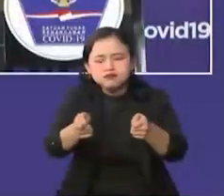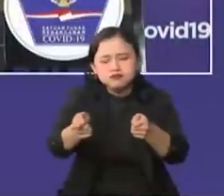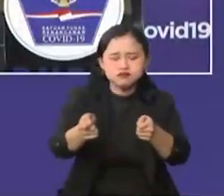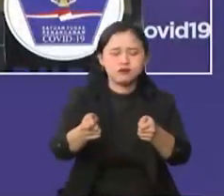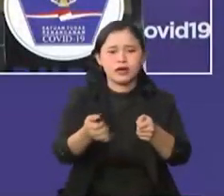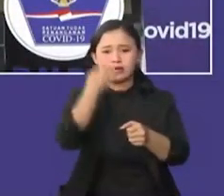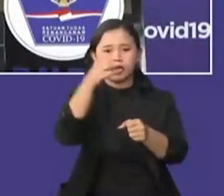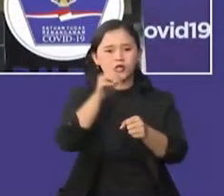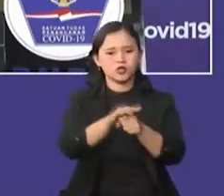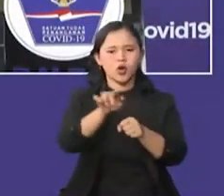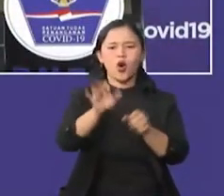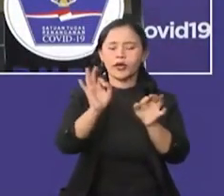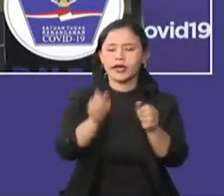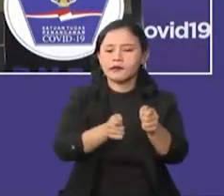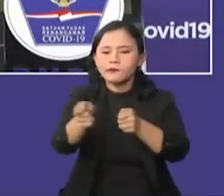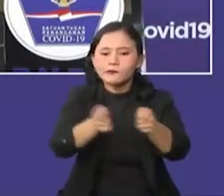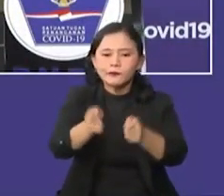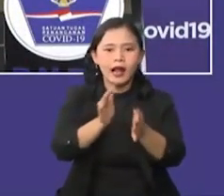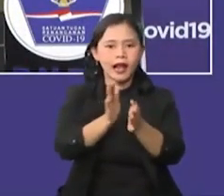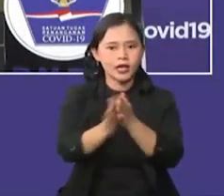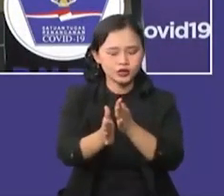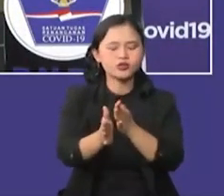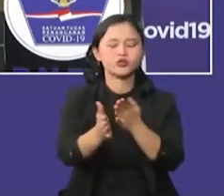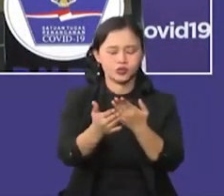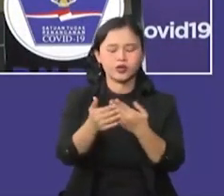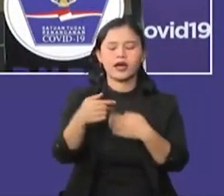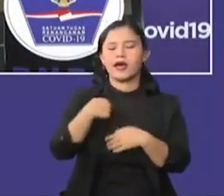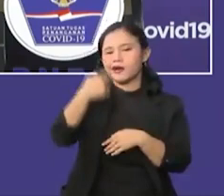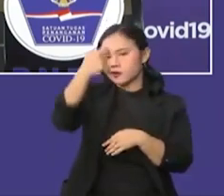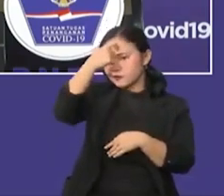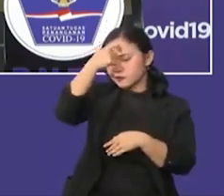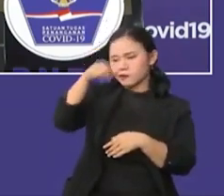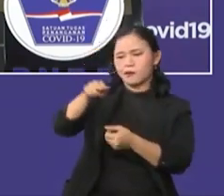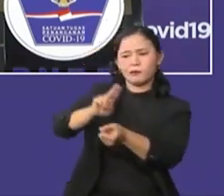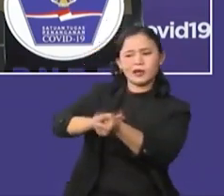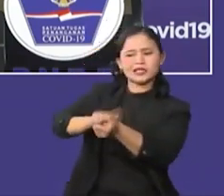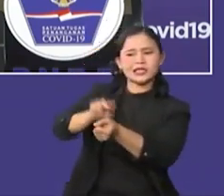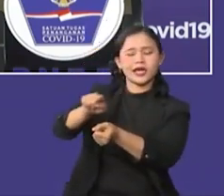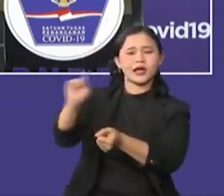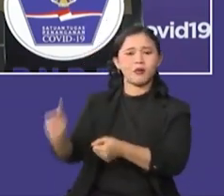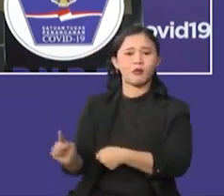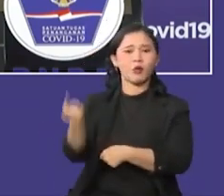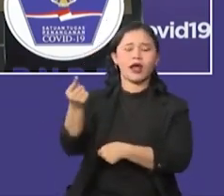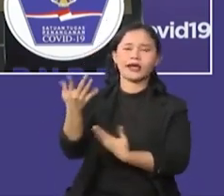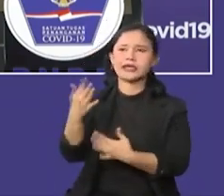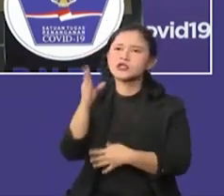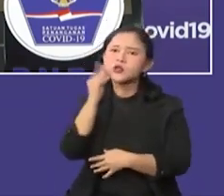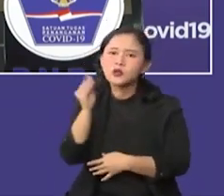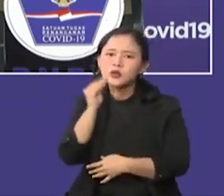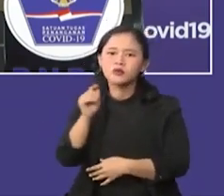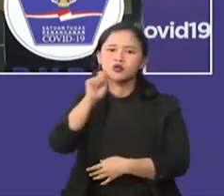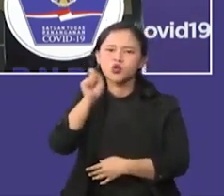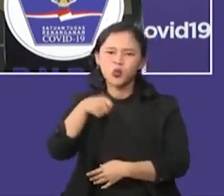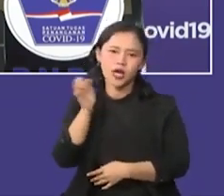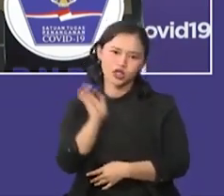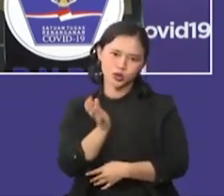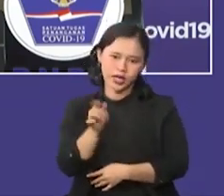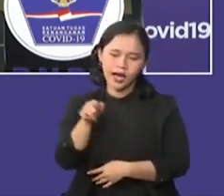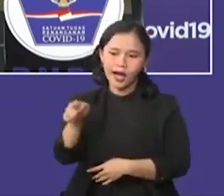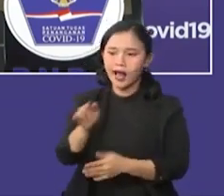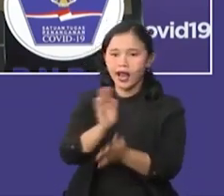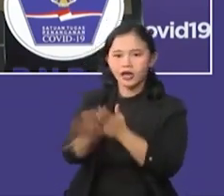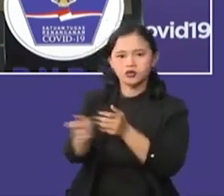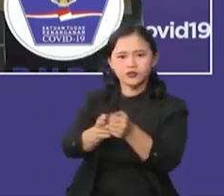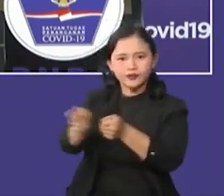lebih cepat terutama untuk pasien-pasien yang menderita komorbid atau usia lanjut Hai